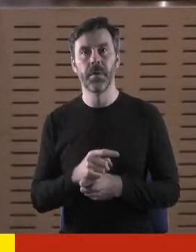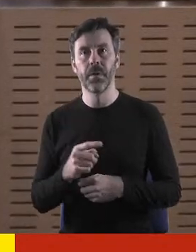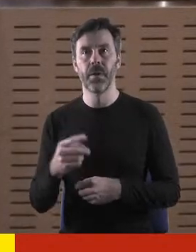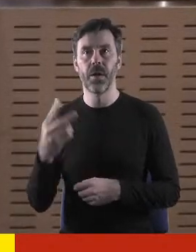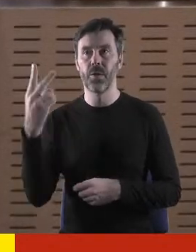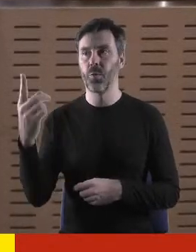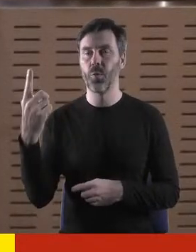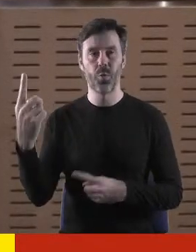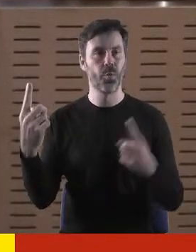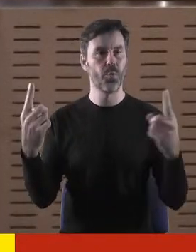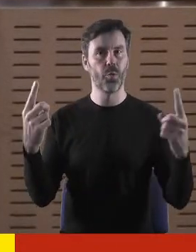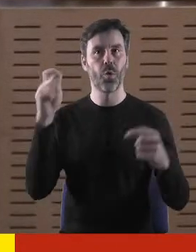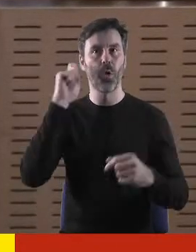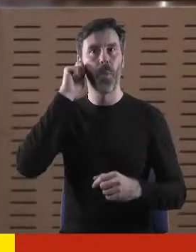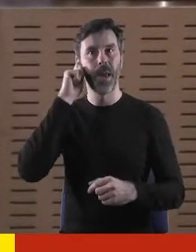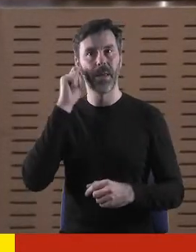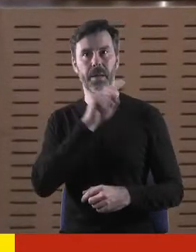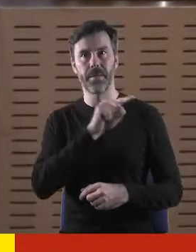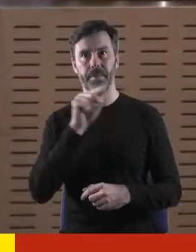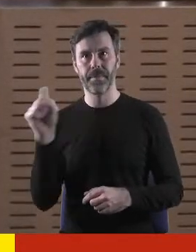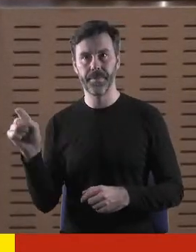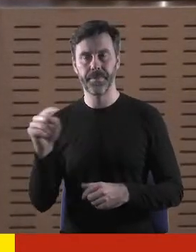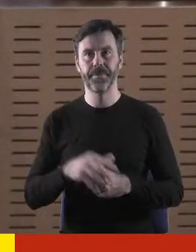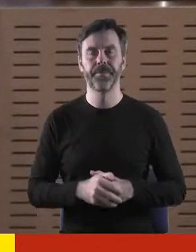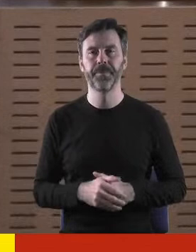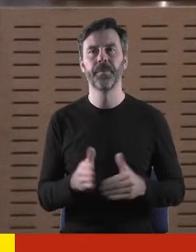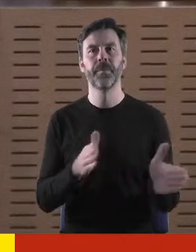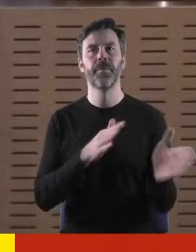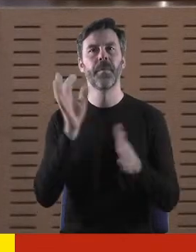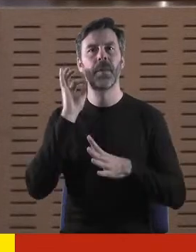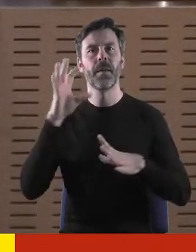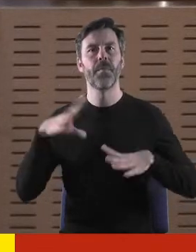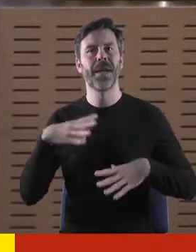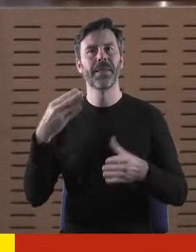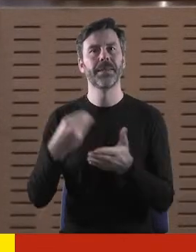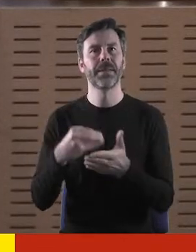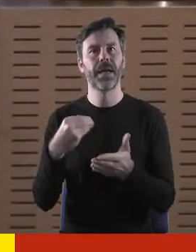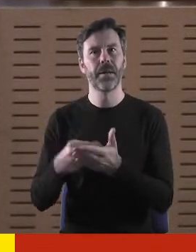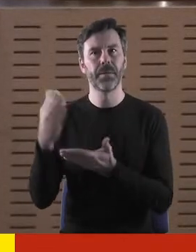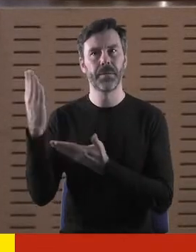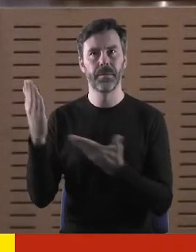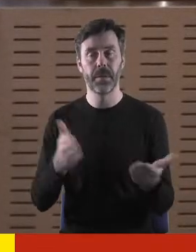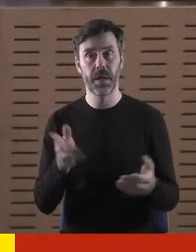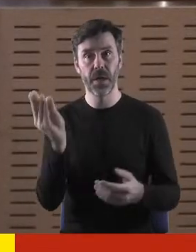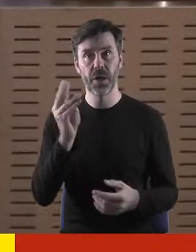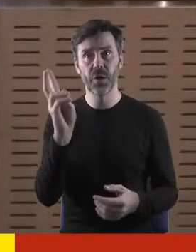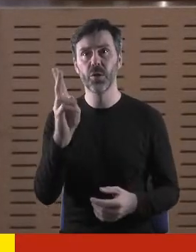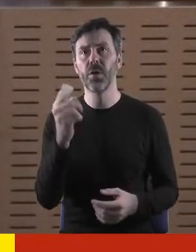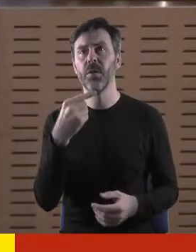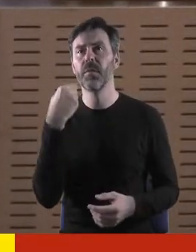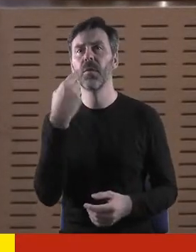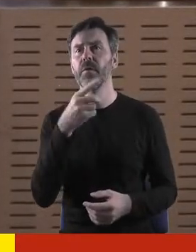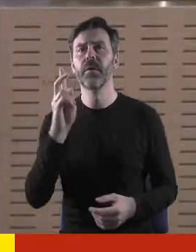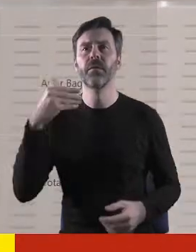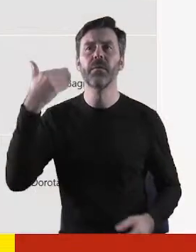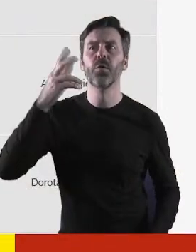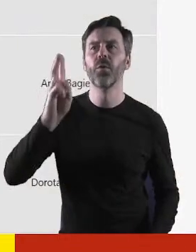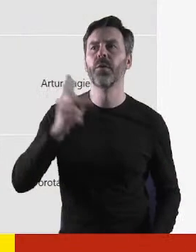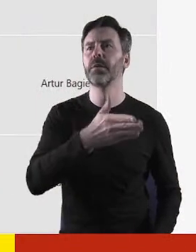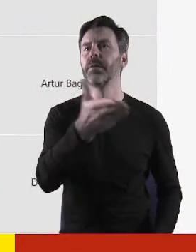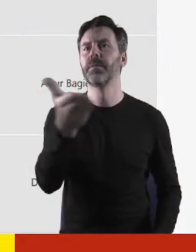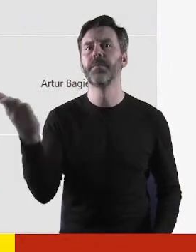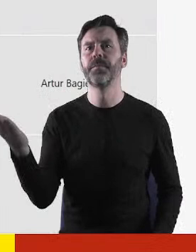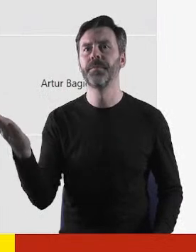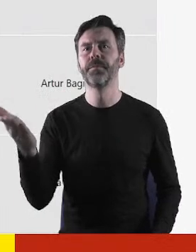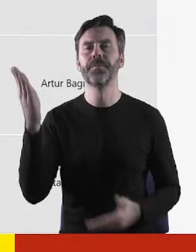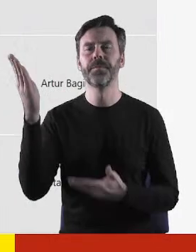kobiety. Pan skarbnik, proszę bardzo. Czy ktoś z państwa radnych chciałby jeszcze zabrać głos w tym punkcie? Proszę bardzo,